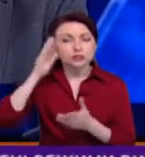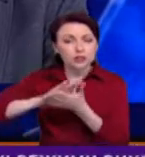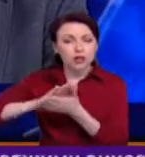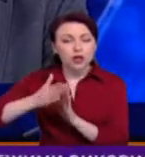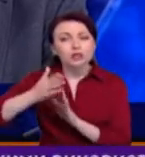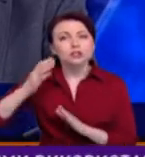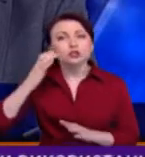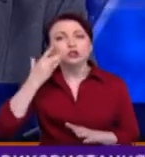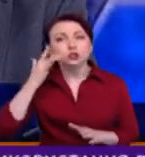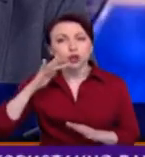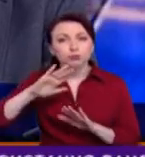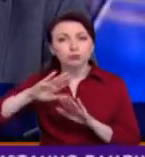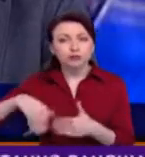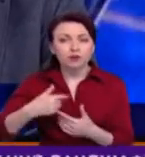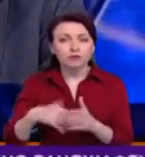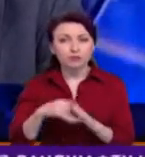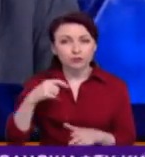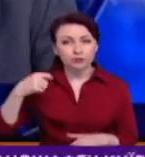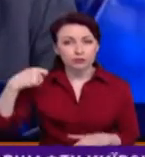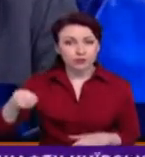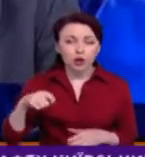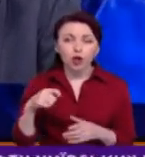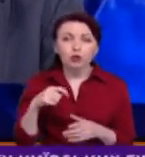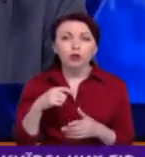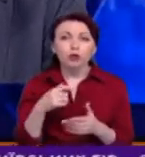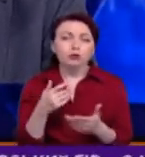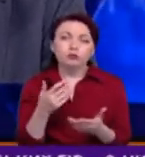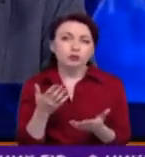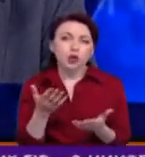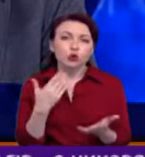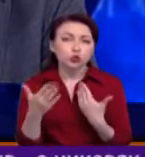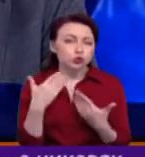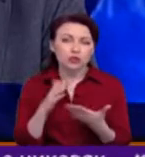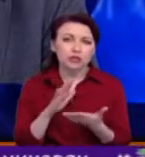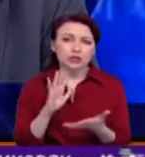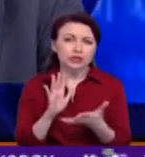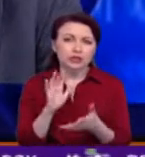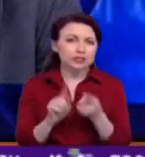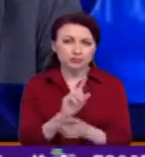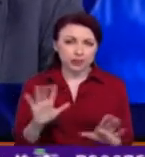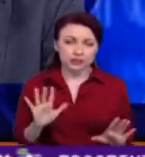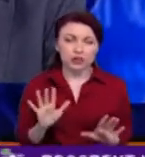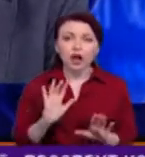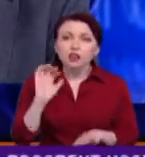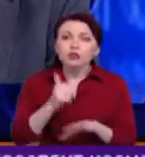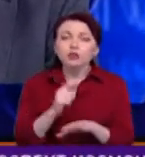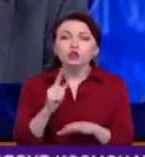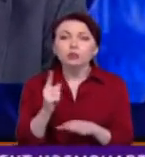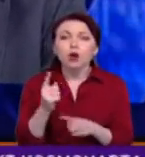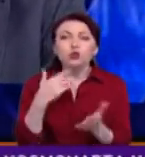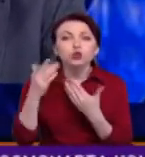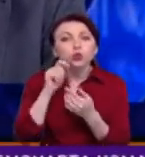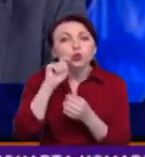Союзу після виборів президента до України не зміниться. Але тут важливо, щоб позиція України не змінилася. Тому що коли ми